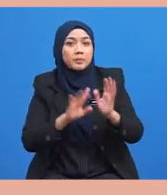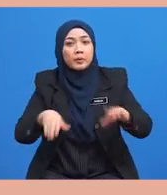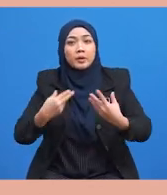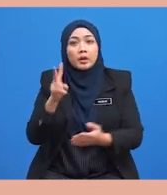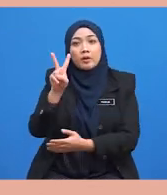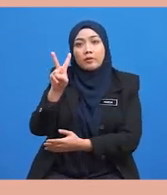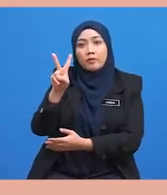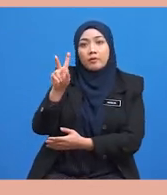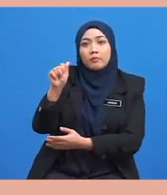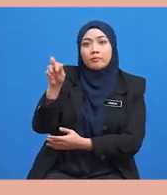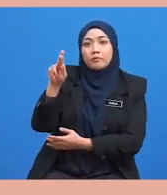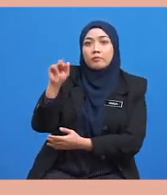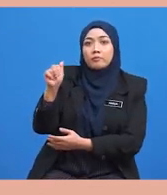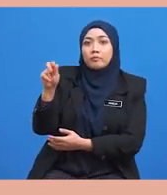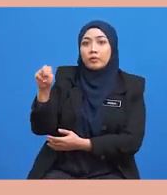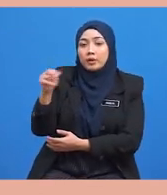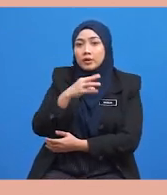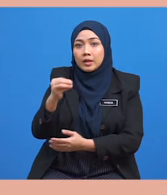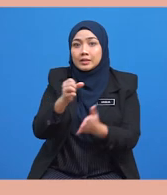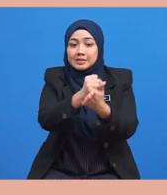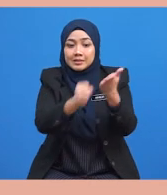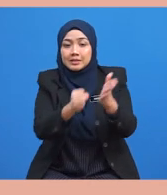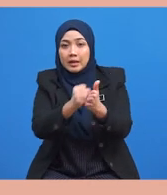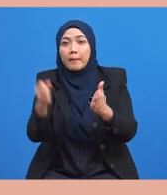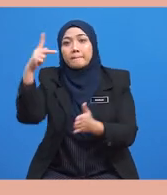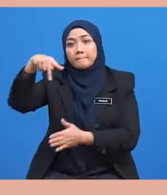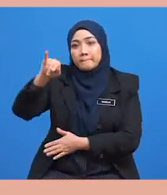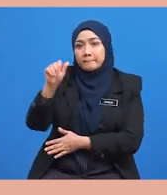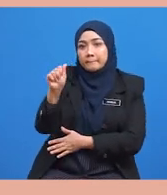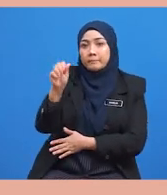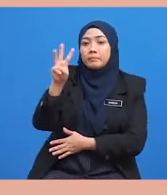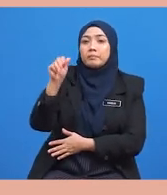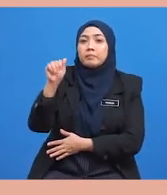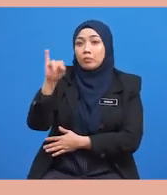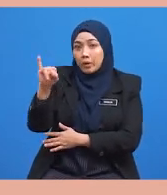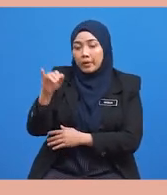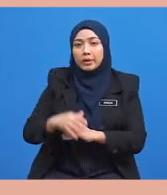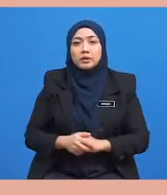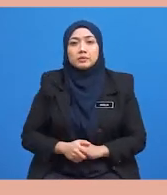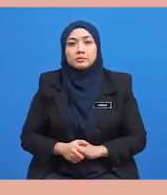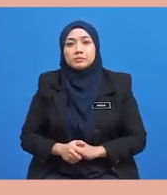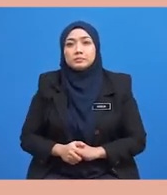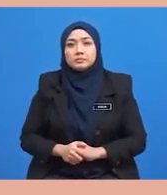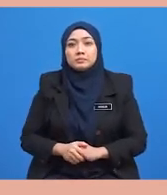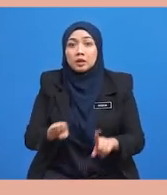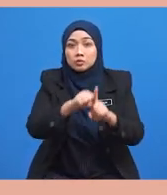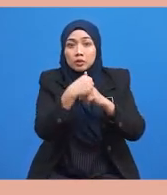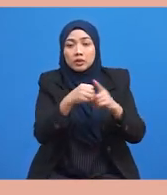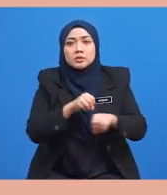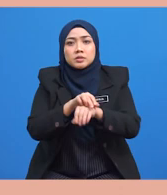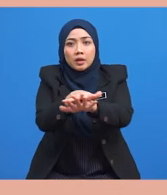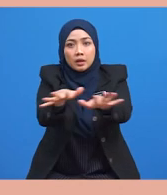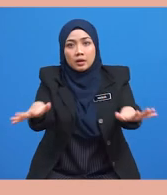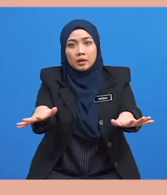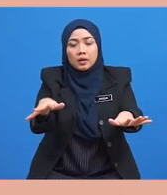variance dan sisihan piawai. Murid-murid, variance dan sisihan piawai ialah sukatan serakan